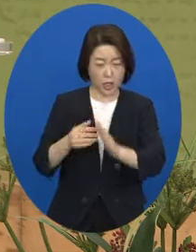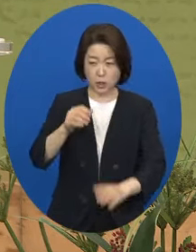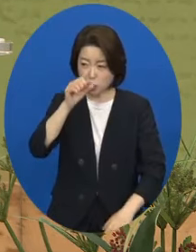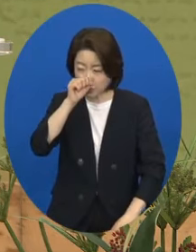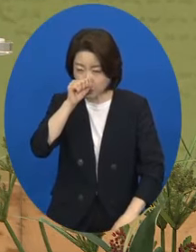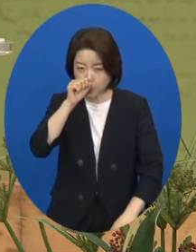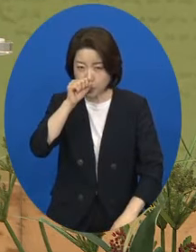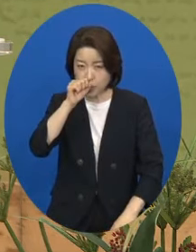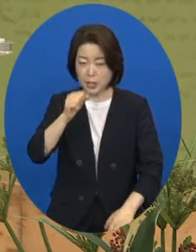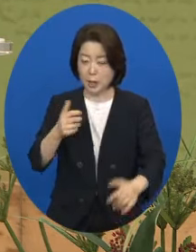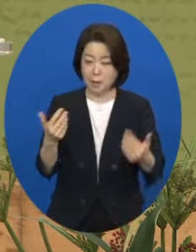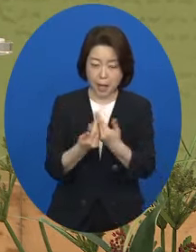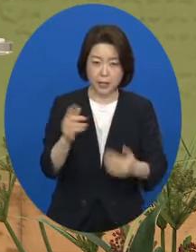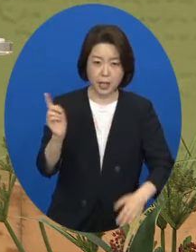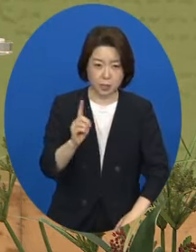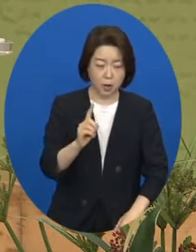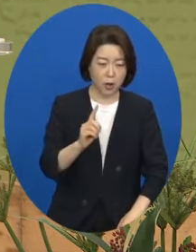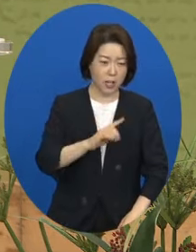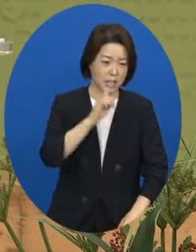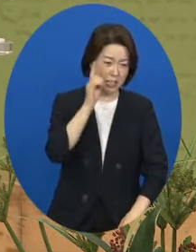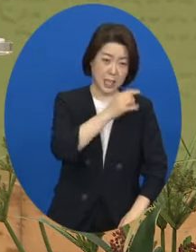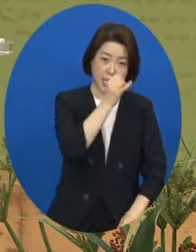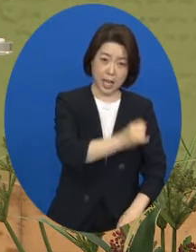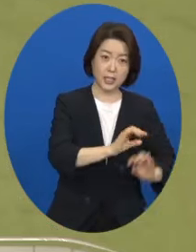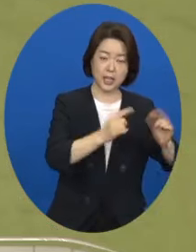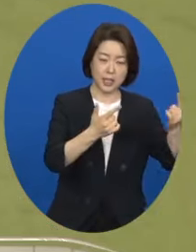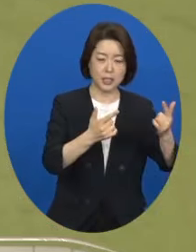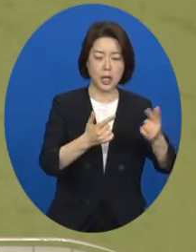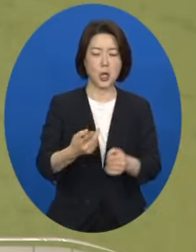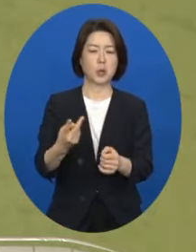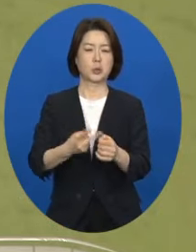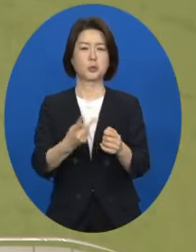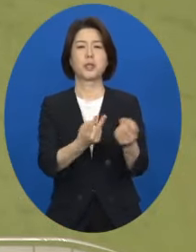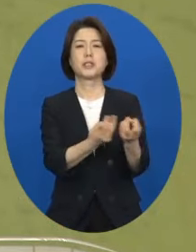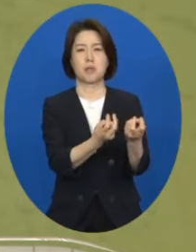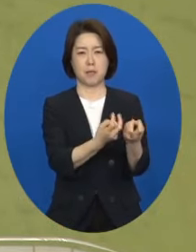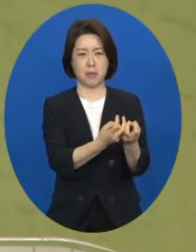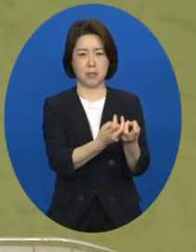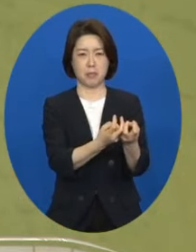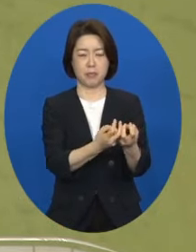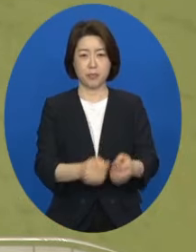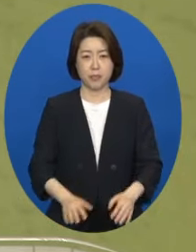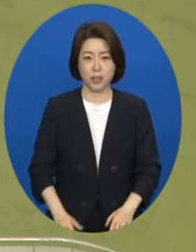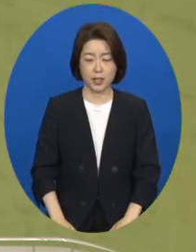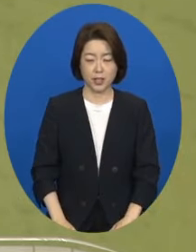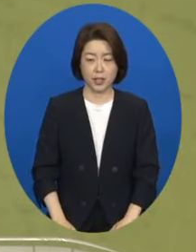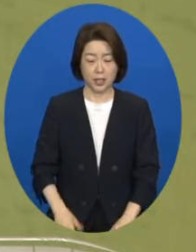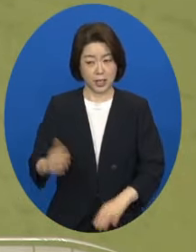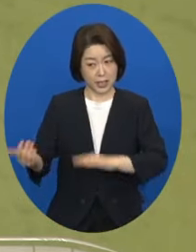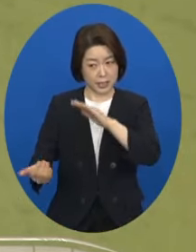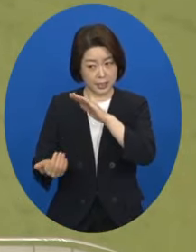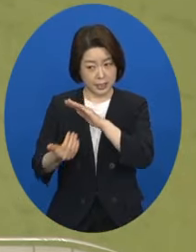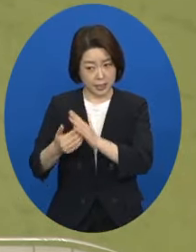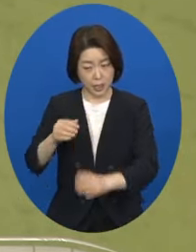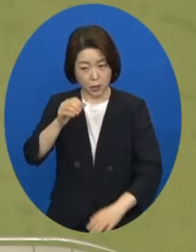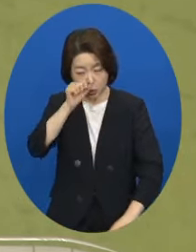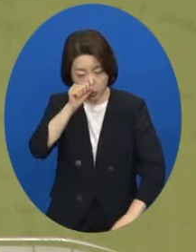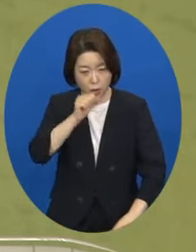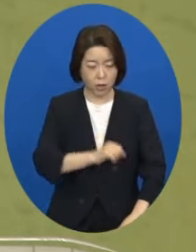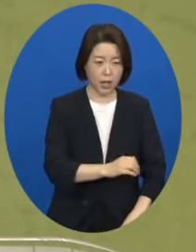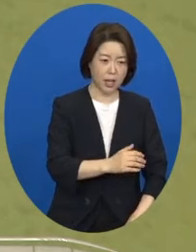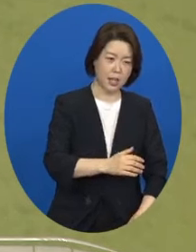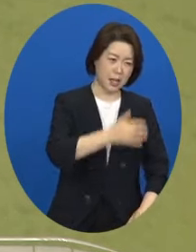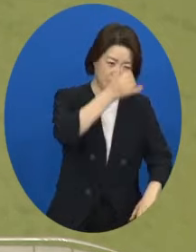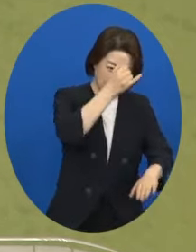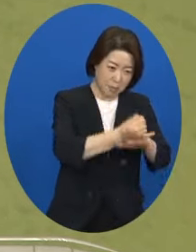아니라 차선이다 라는 말이 있죠. 최악과 최선을 구별하는 것은 그렇게 어렵지 않을 수